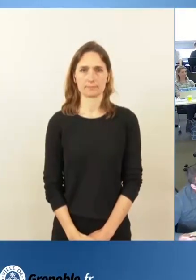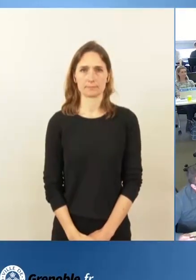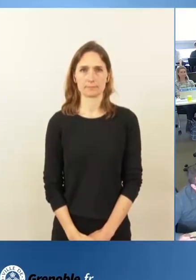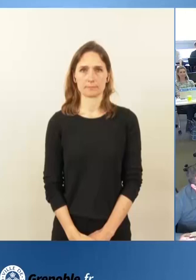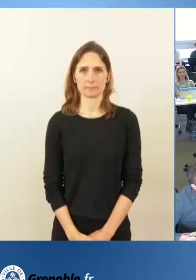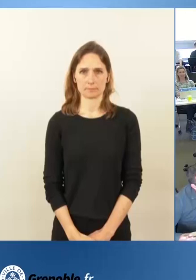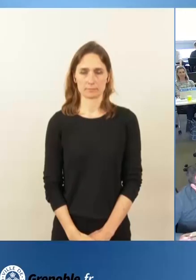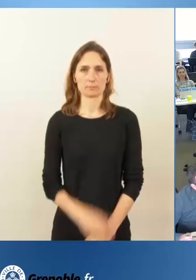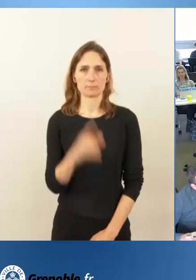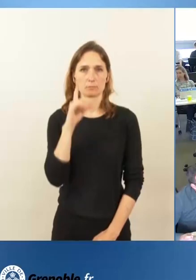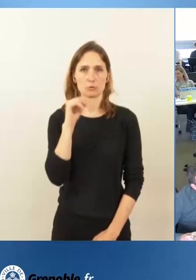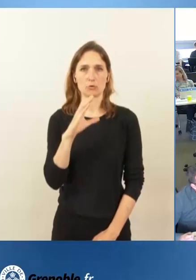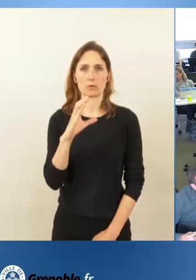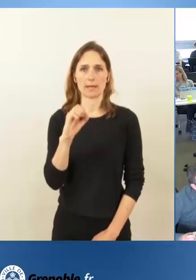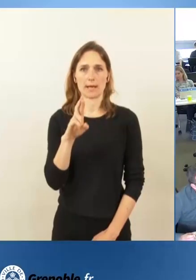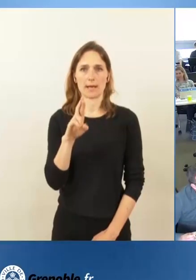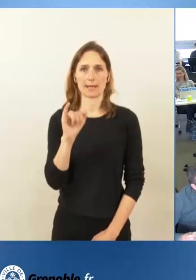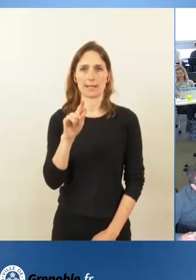Alain Carignon